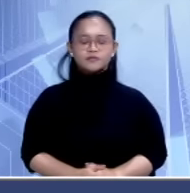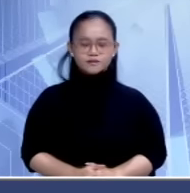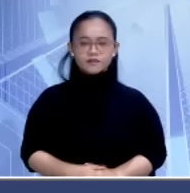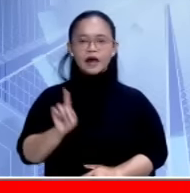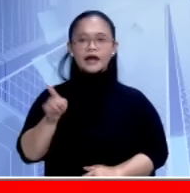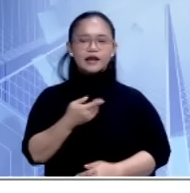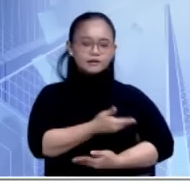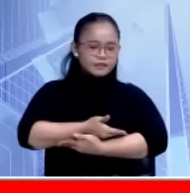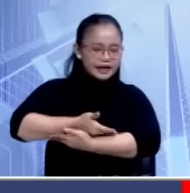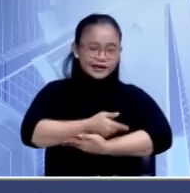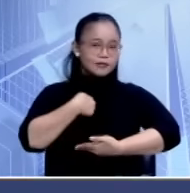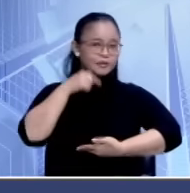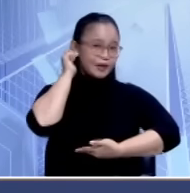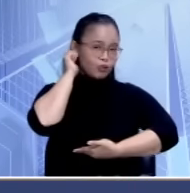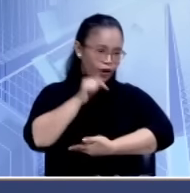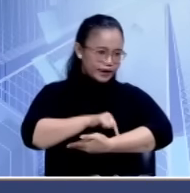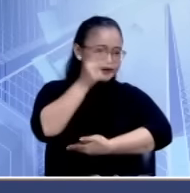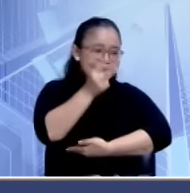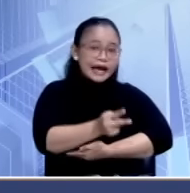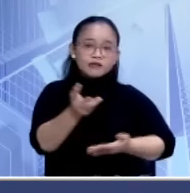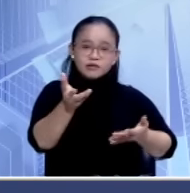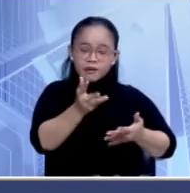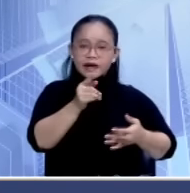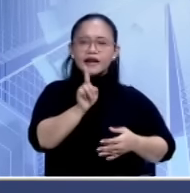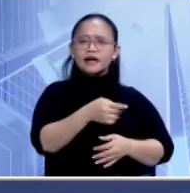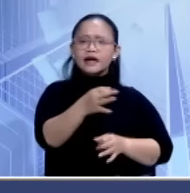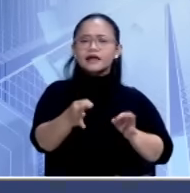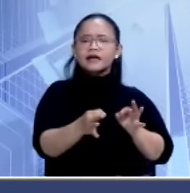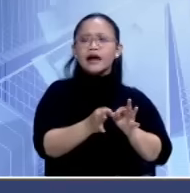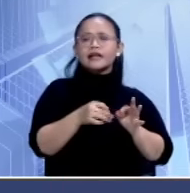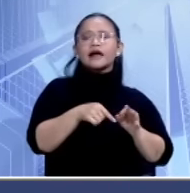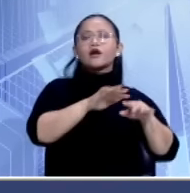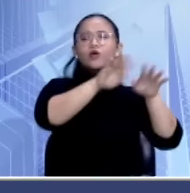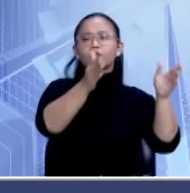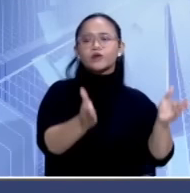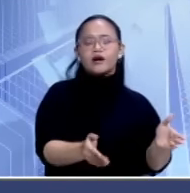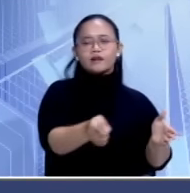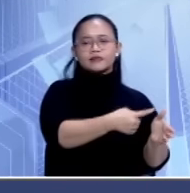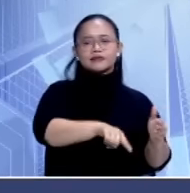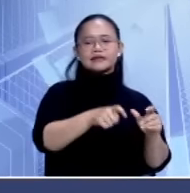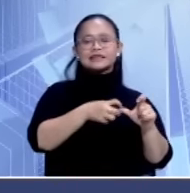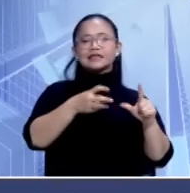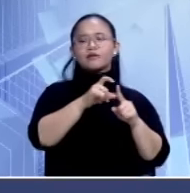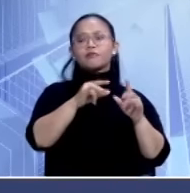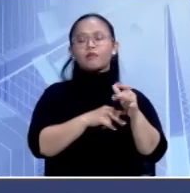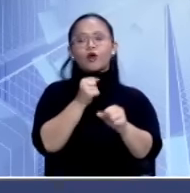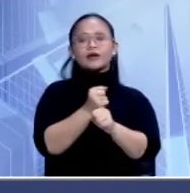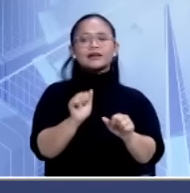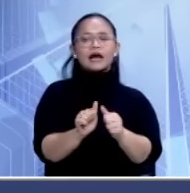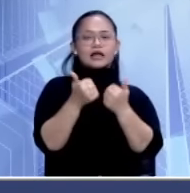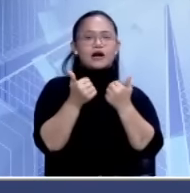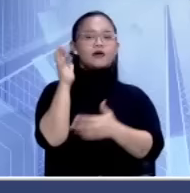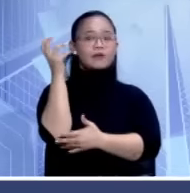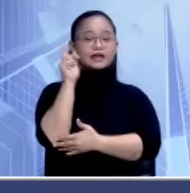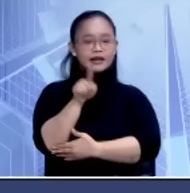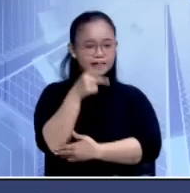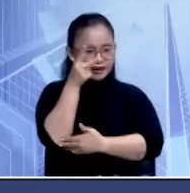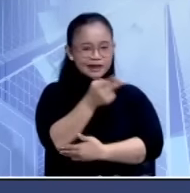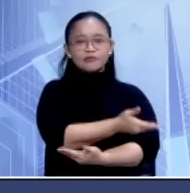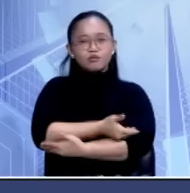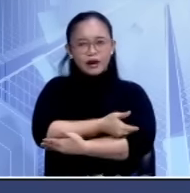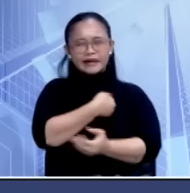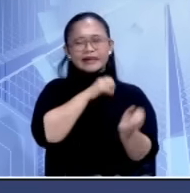Bayi perempuan ditemukan pekerja proyek di sebuah saung lengkong gudang barat Serpong, Tangerang Selatan, Banten. Diduga bayi sengaja